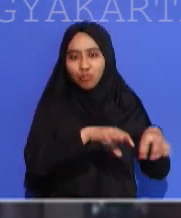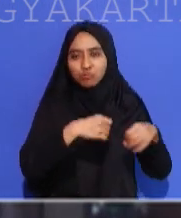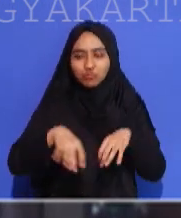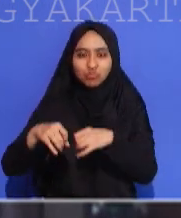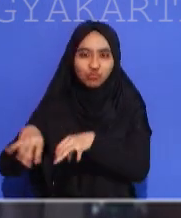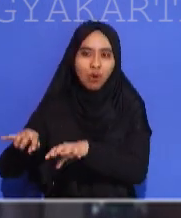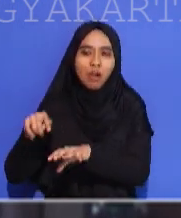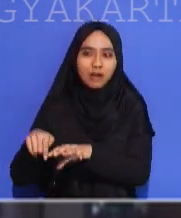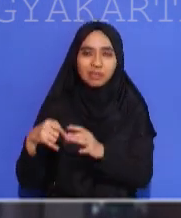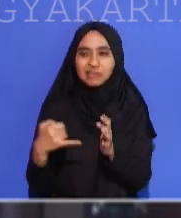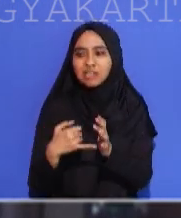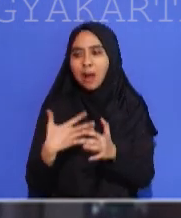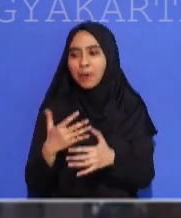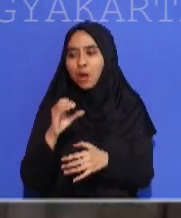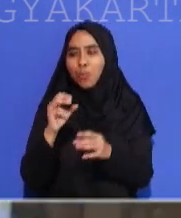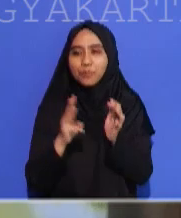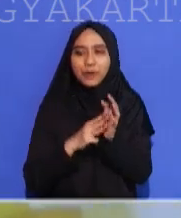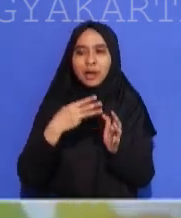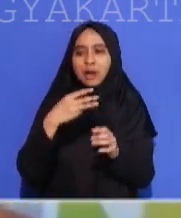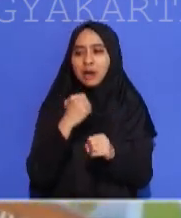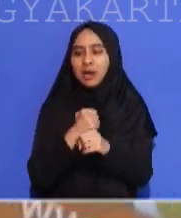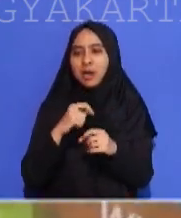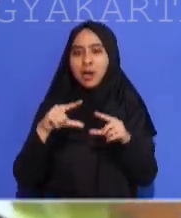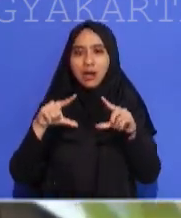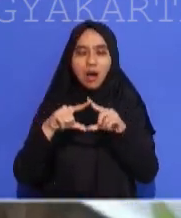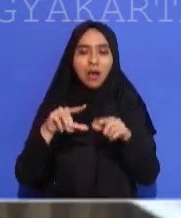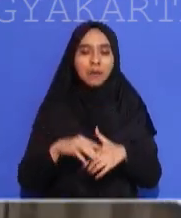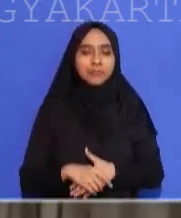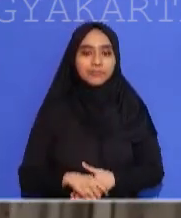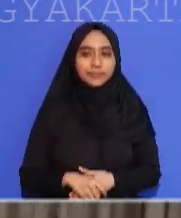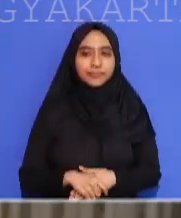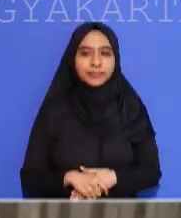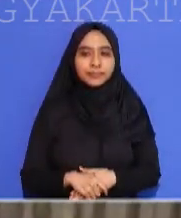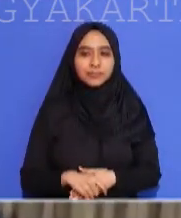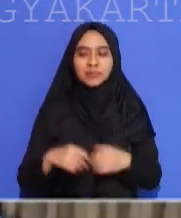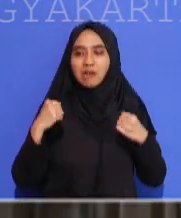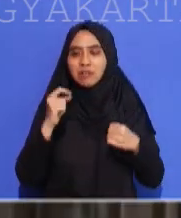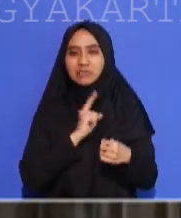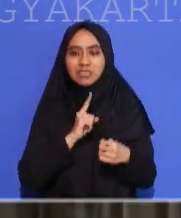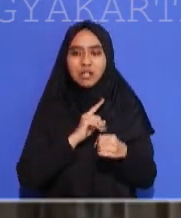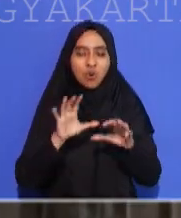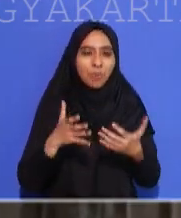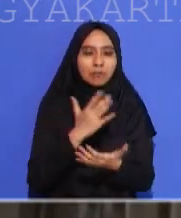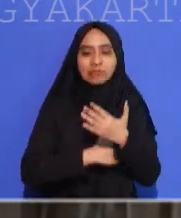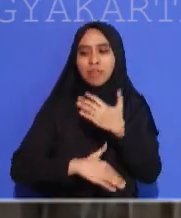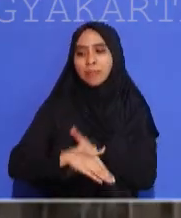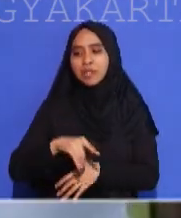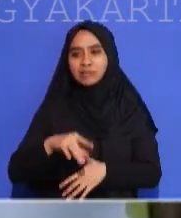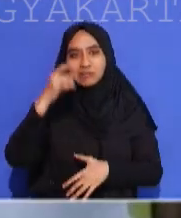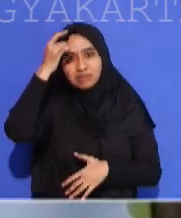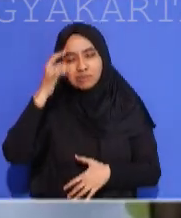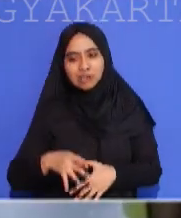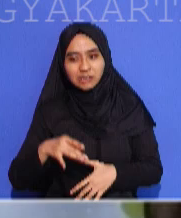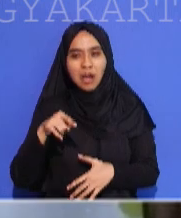tinggi kandungan Omega dengan semangat kemandirian kelompok disabilitas di padukuhan Bejen Kelurahan